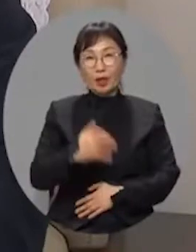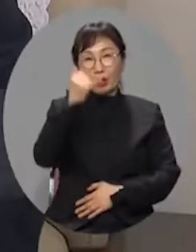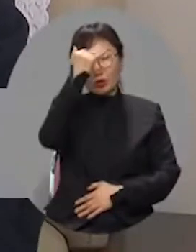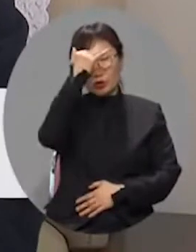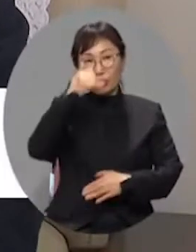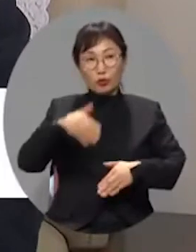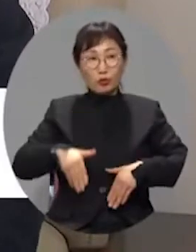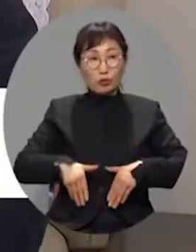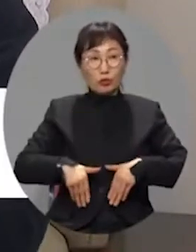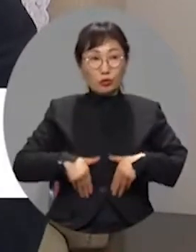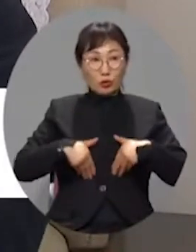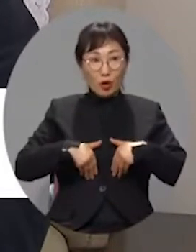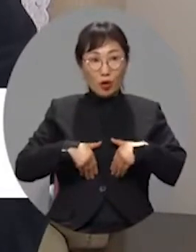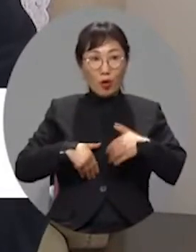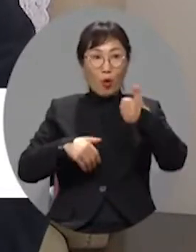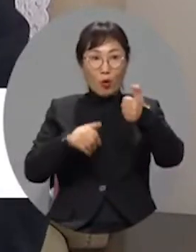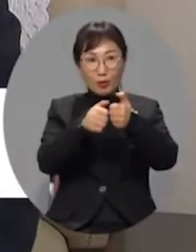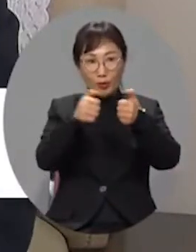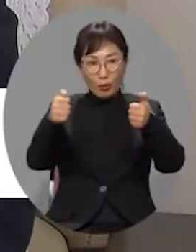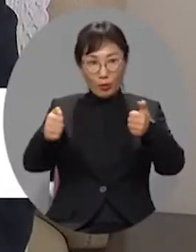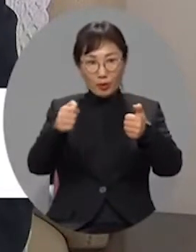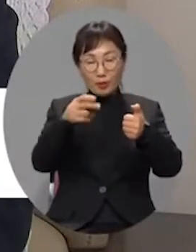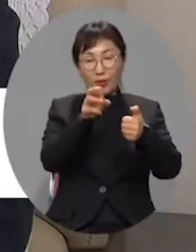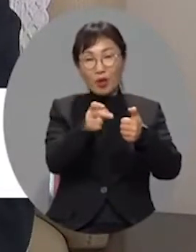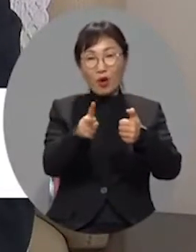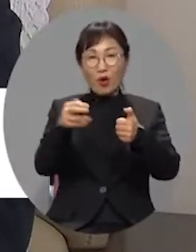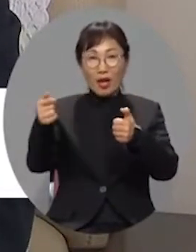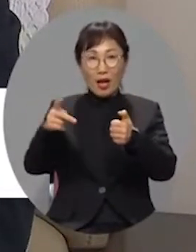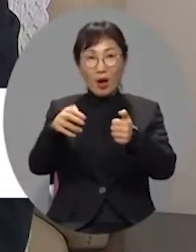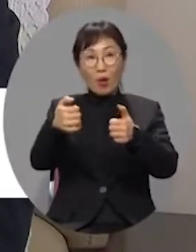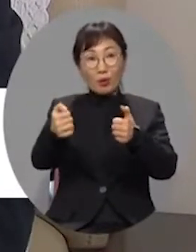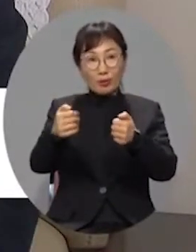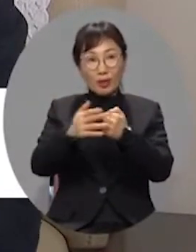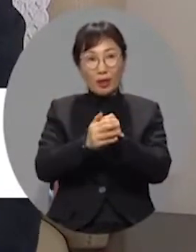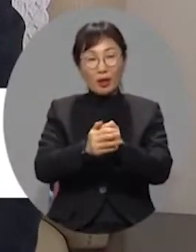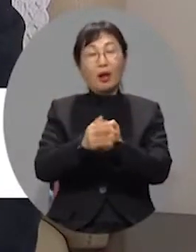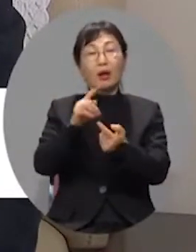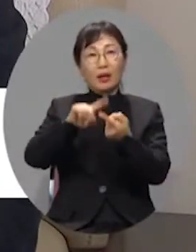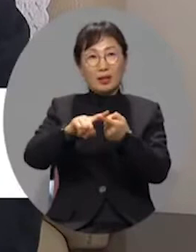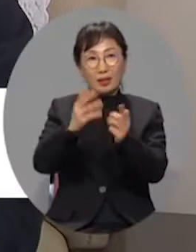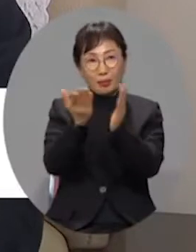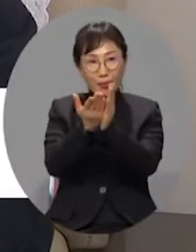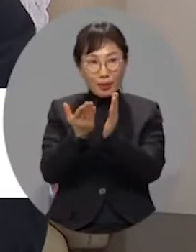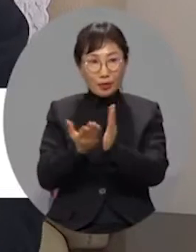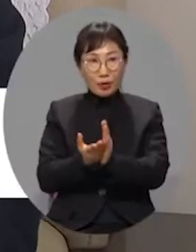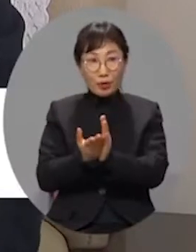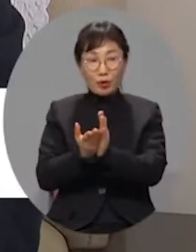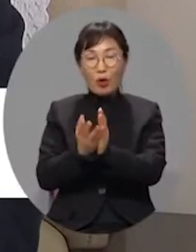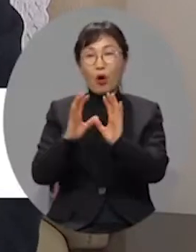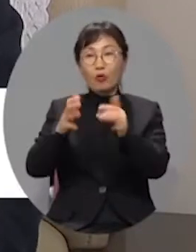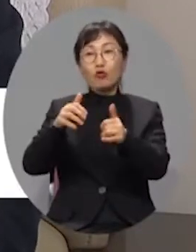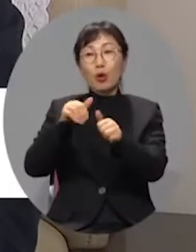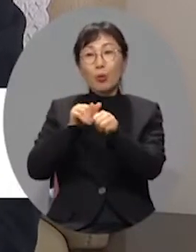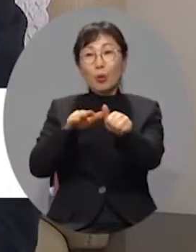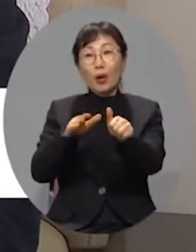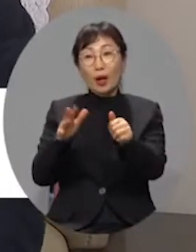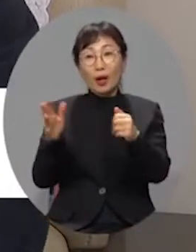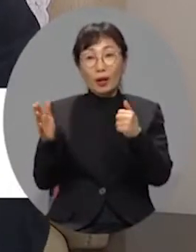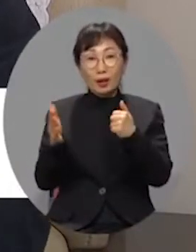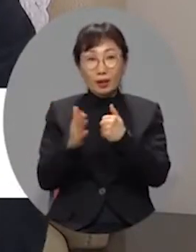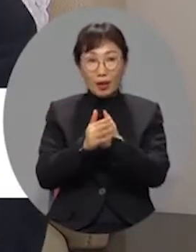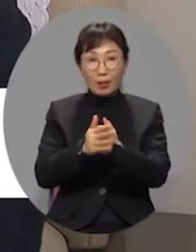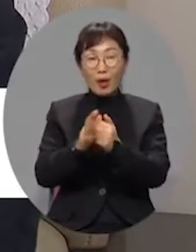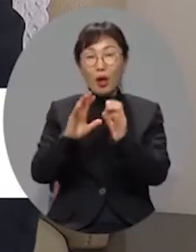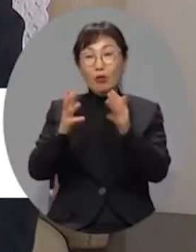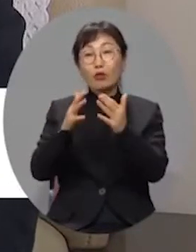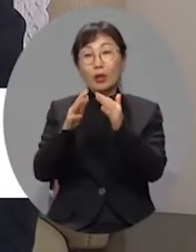50대 50, 여당 50, 야당 50 이렇게 아주 비중을 딱 맞춰서 국회의원을 보내기 때문에